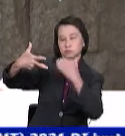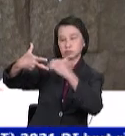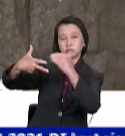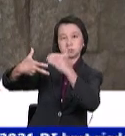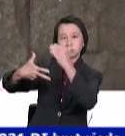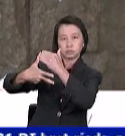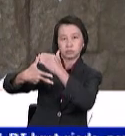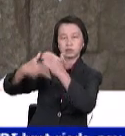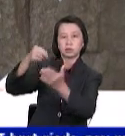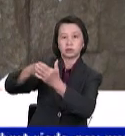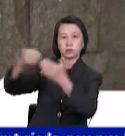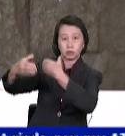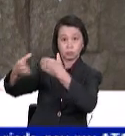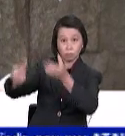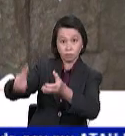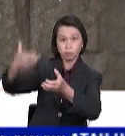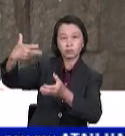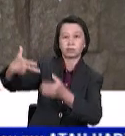Parkland Resident.